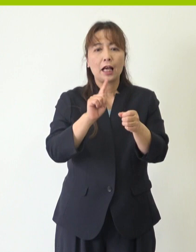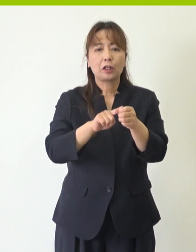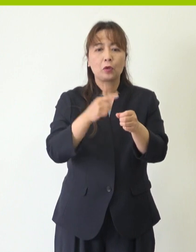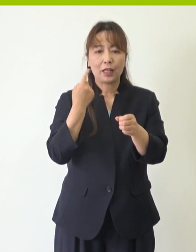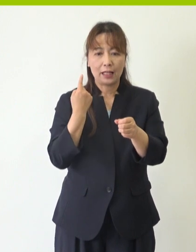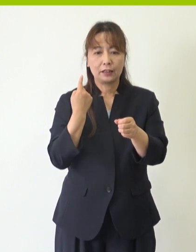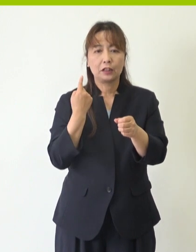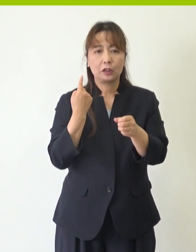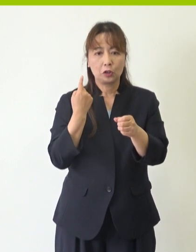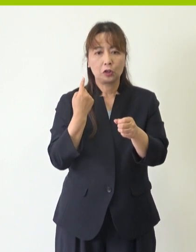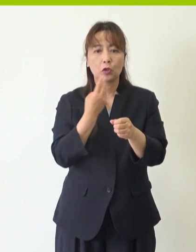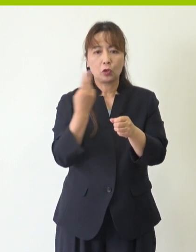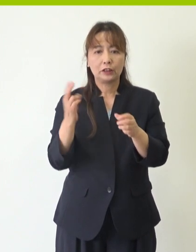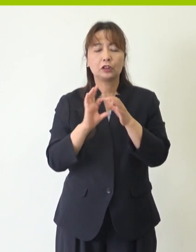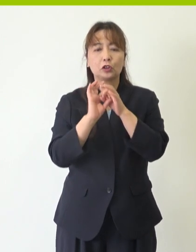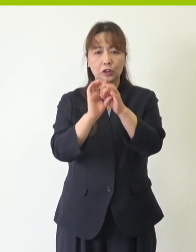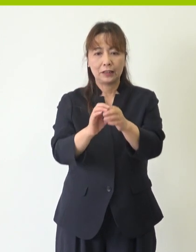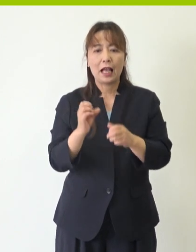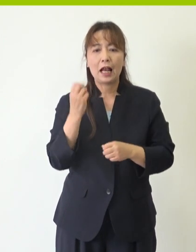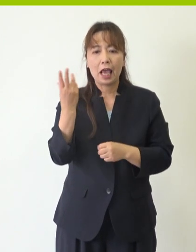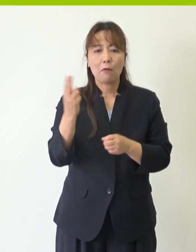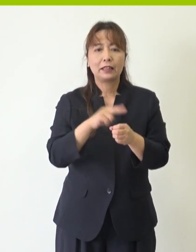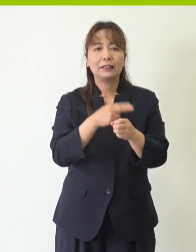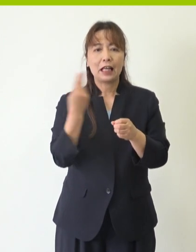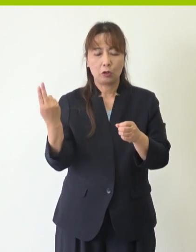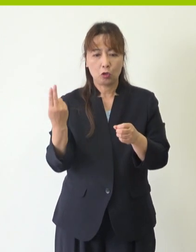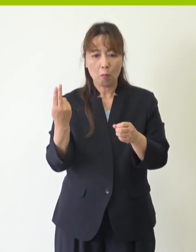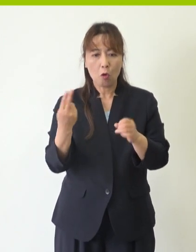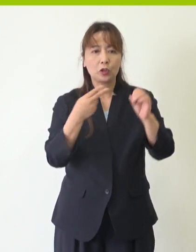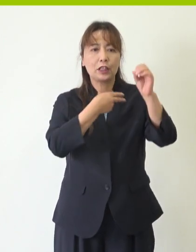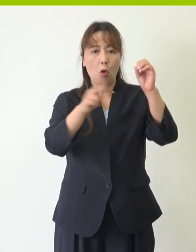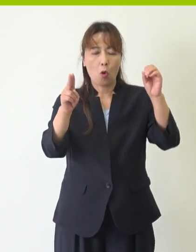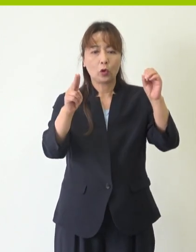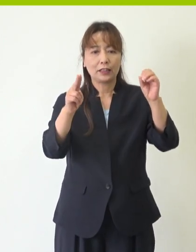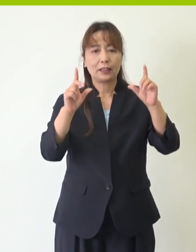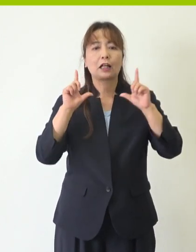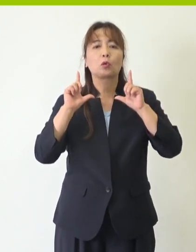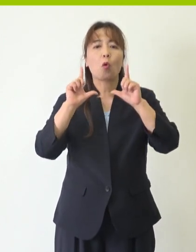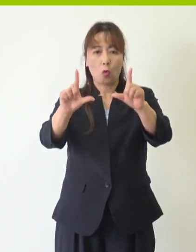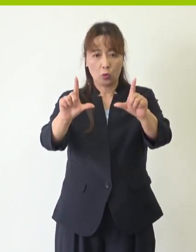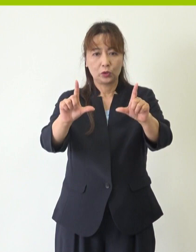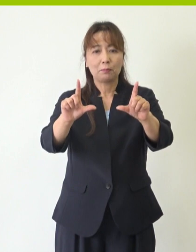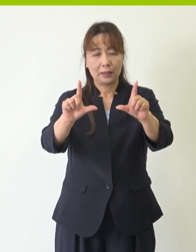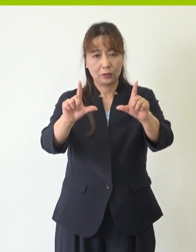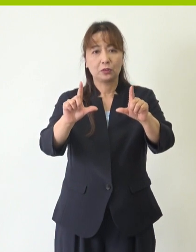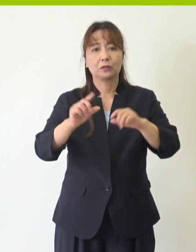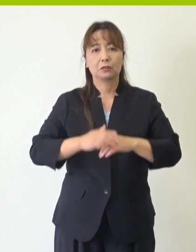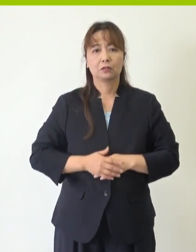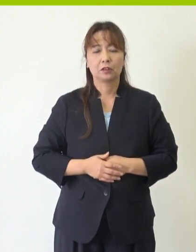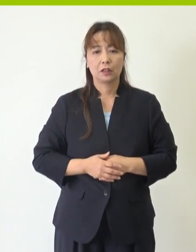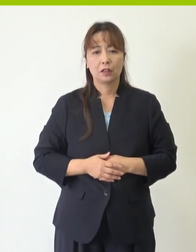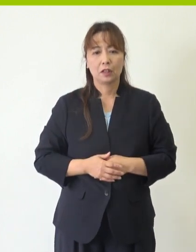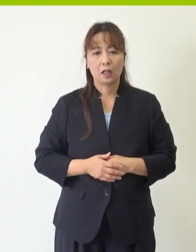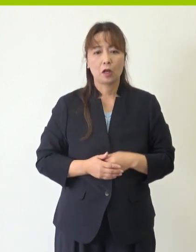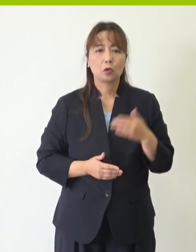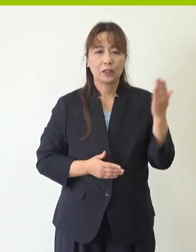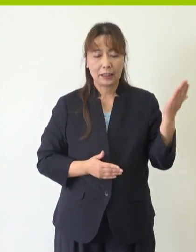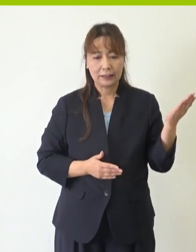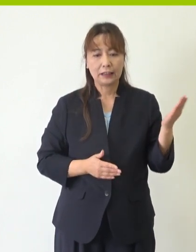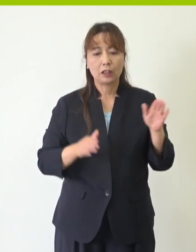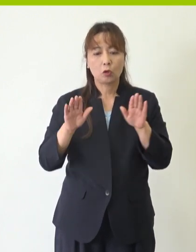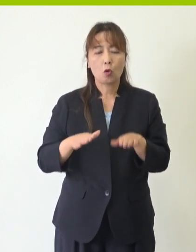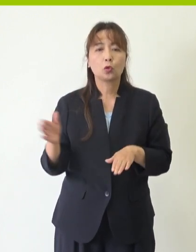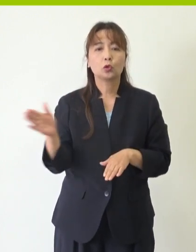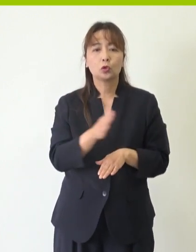まして例はに年度につきましてもゼロとなったことをご報告させていただきますa こちらにですねあのうここ数